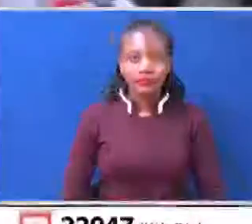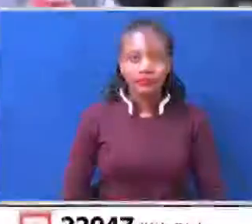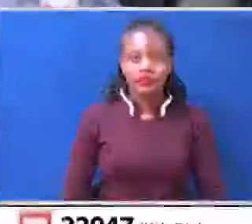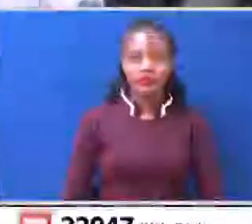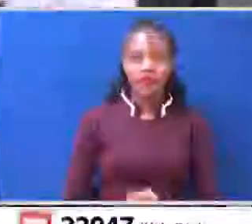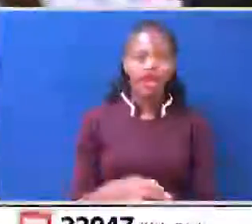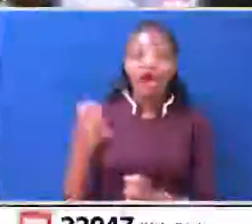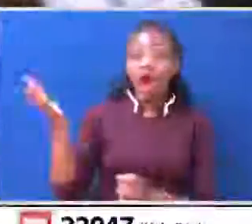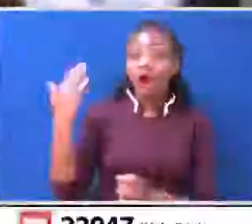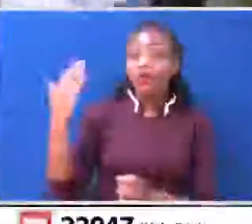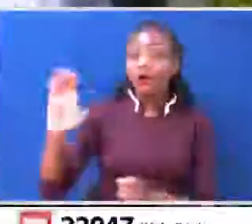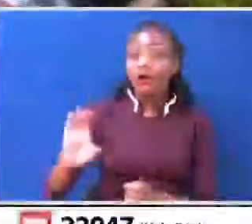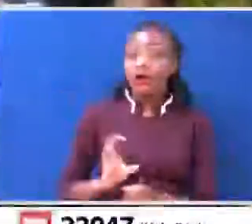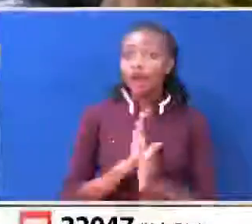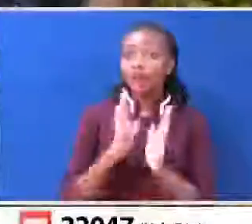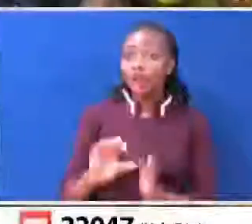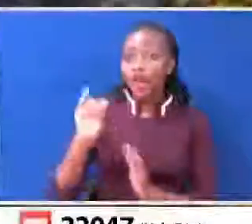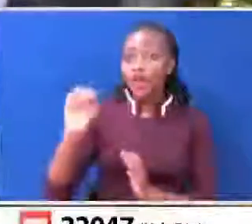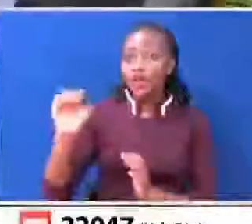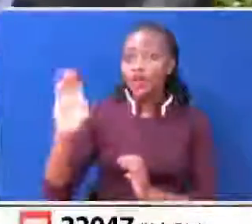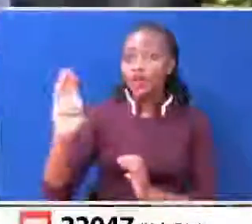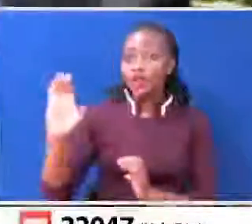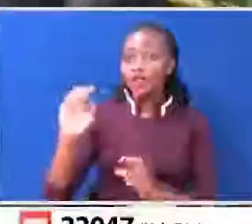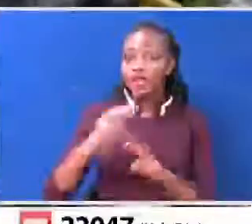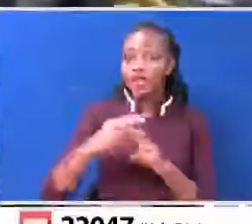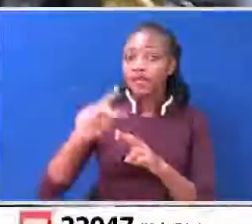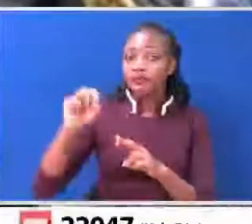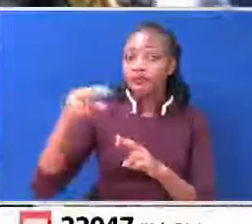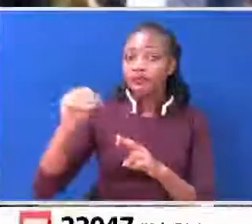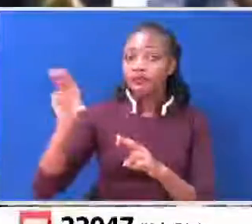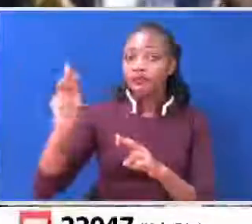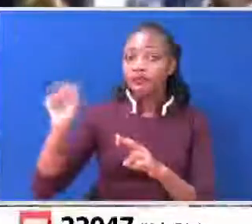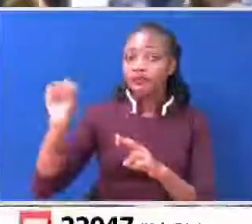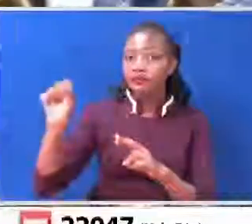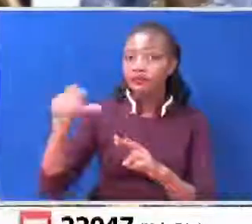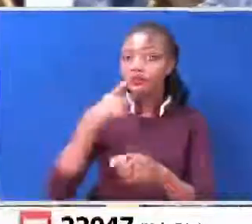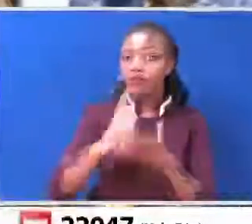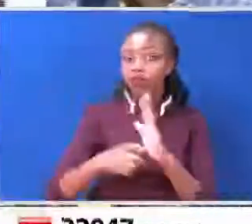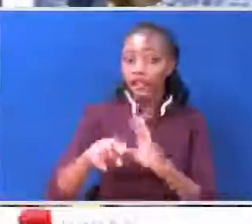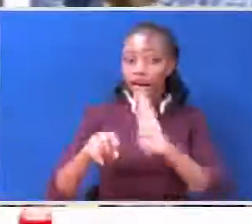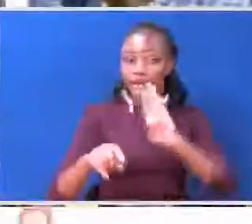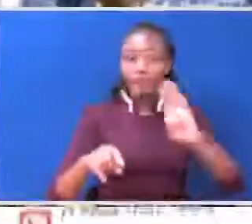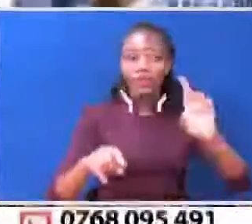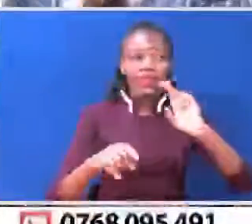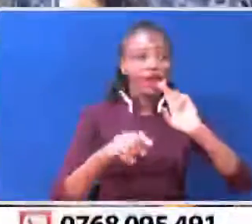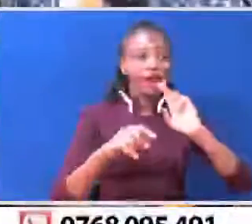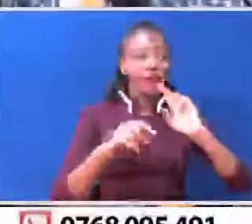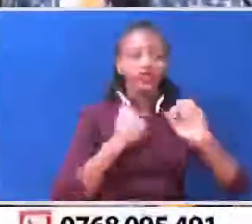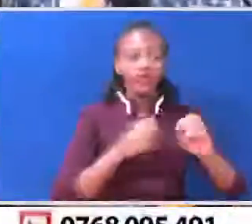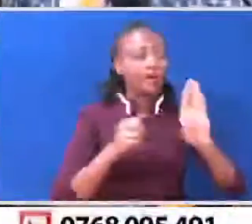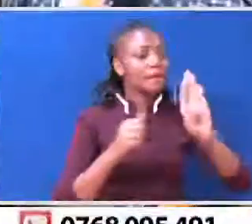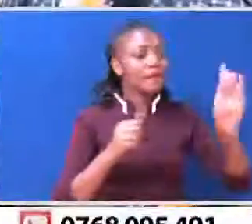Aliyekuwa kamishna wa tume ya uchaguzi na mipaka ya IEBC Thomas Letengule sasa anasema kwamba jopo la BBI linaenda kinyume cha